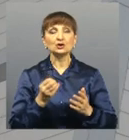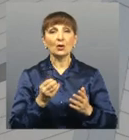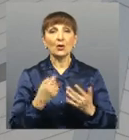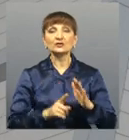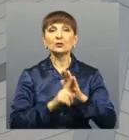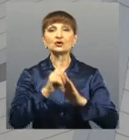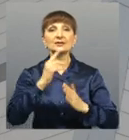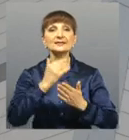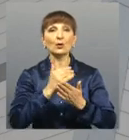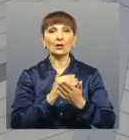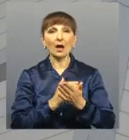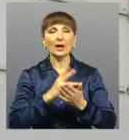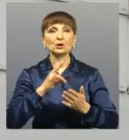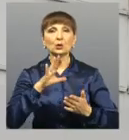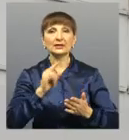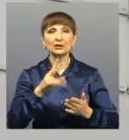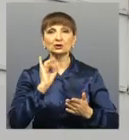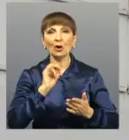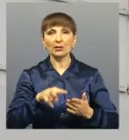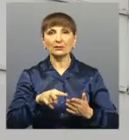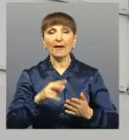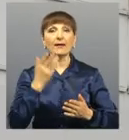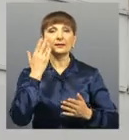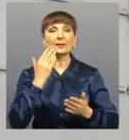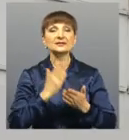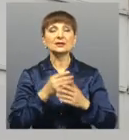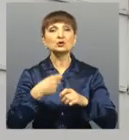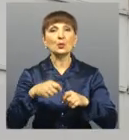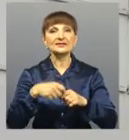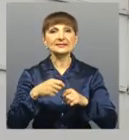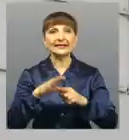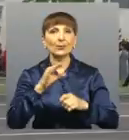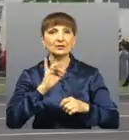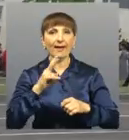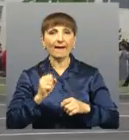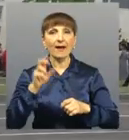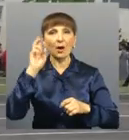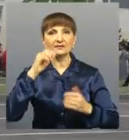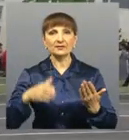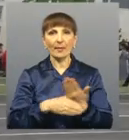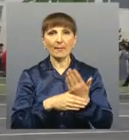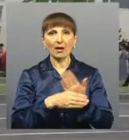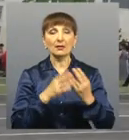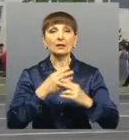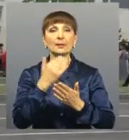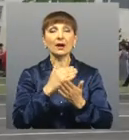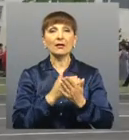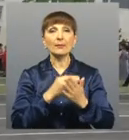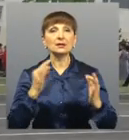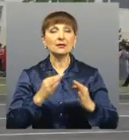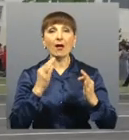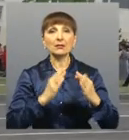включилась программа Нурлы-Жол, когда происходит субсидированная ипотека со стороны государства. Эта программа никак